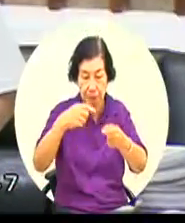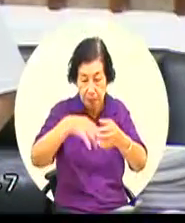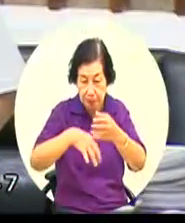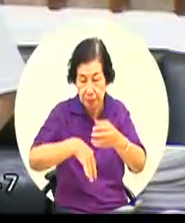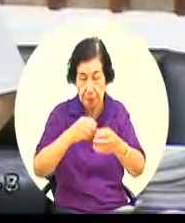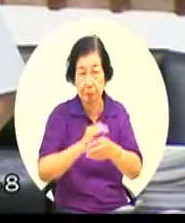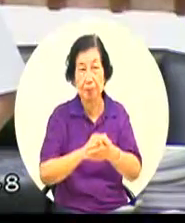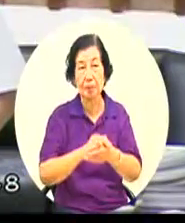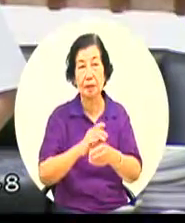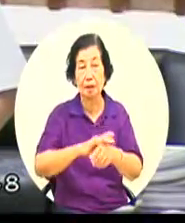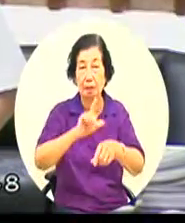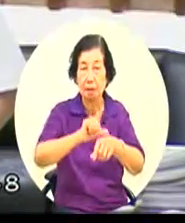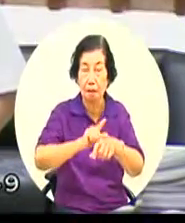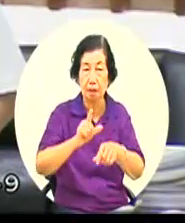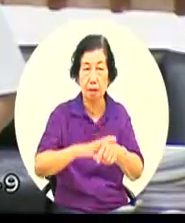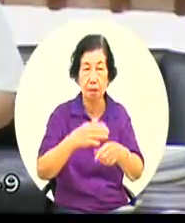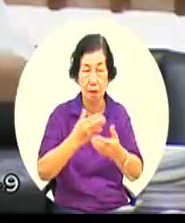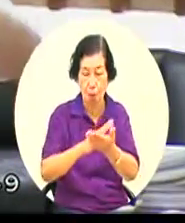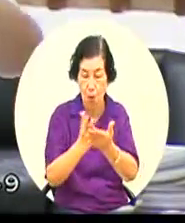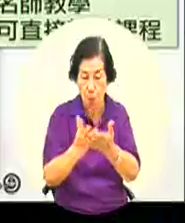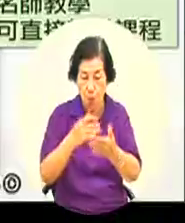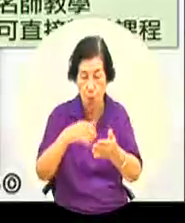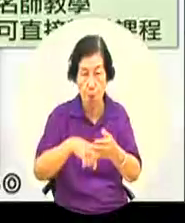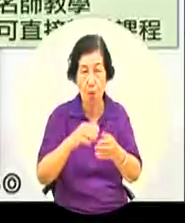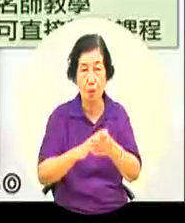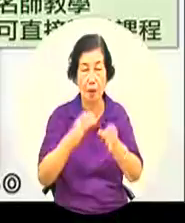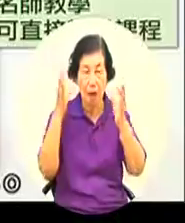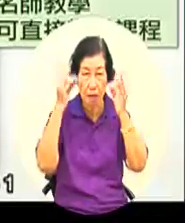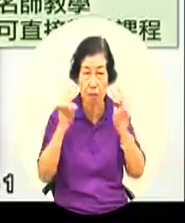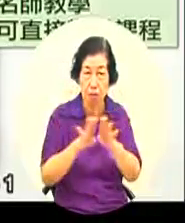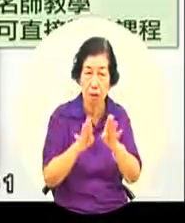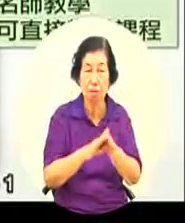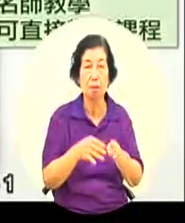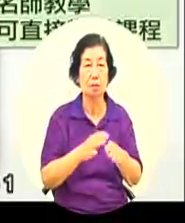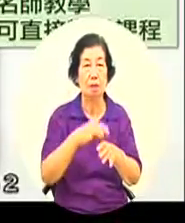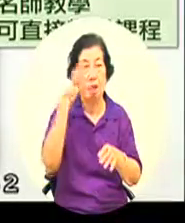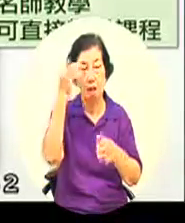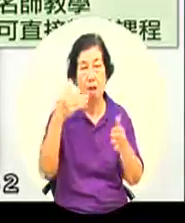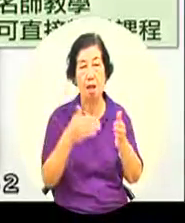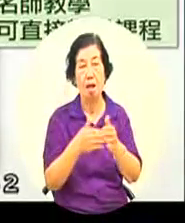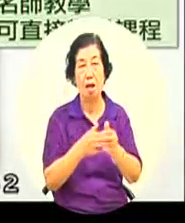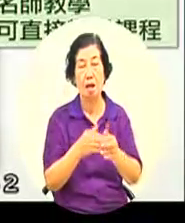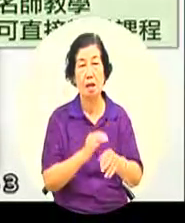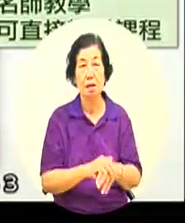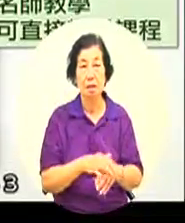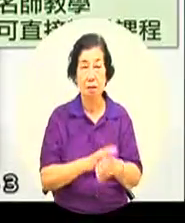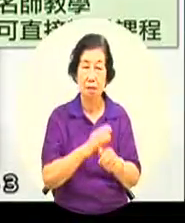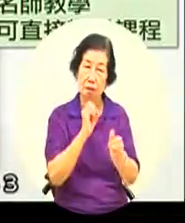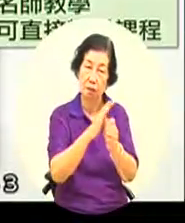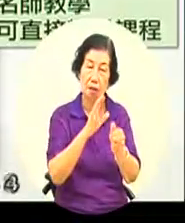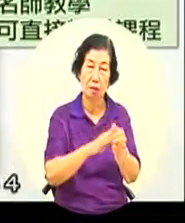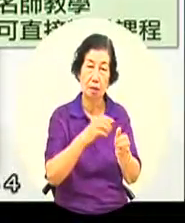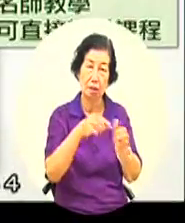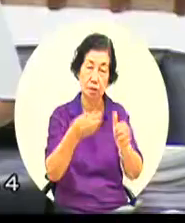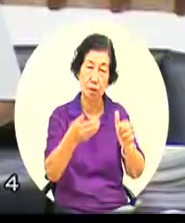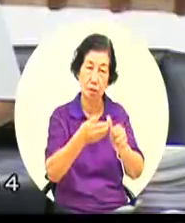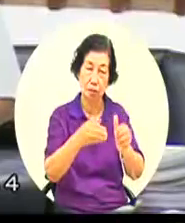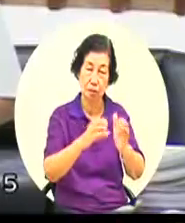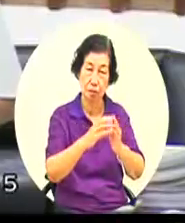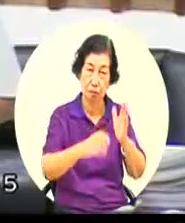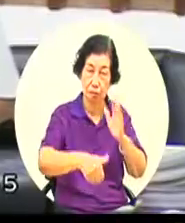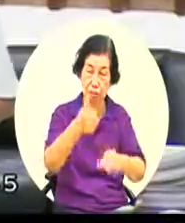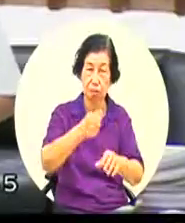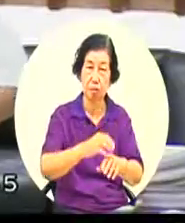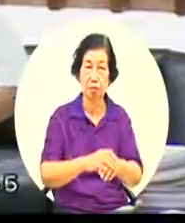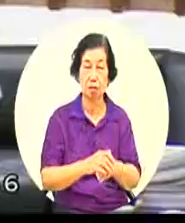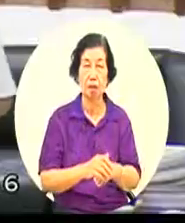老师呢，这怎么上呢？很容易上，跟范局长报告，你要看台大最出名的